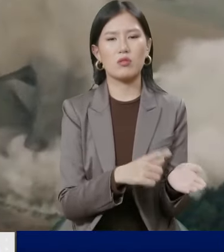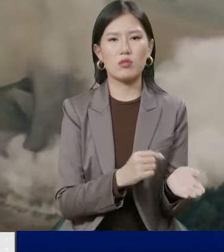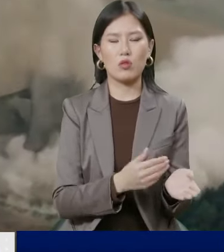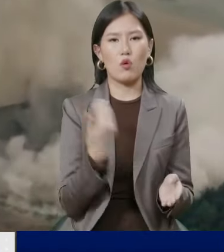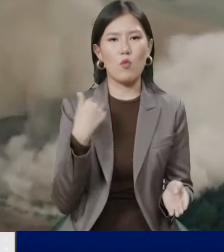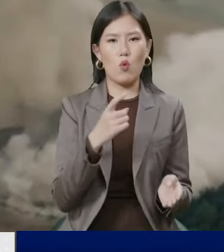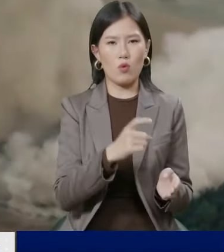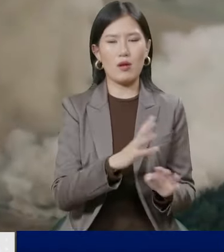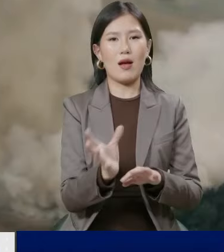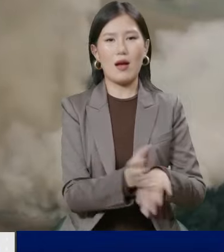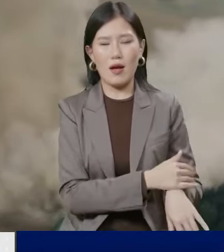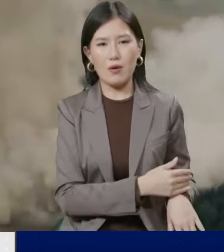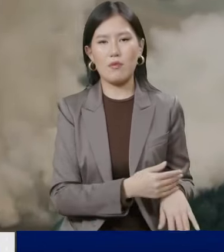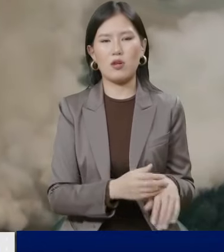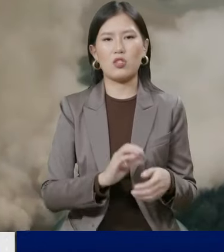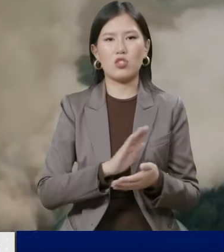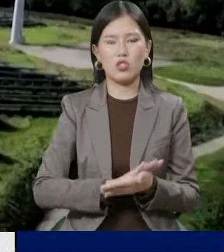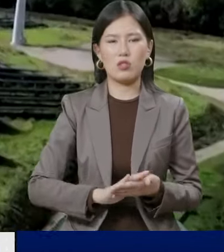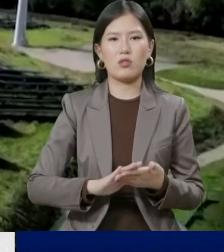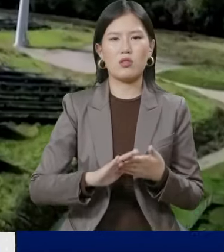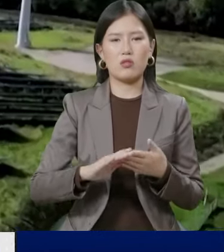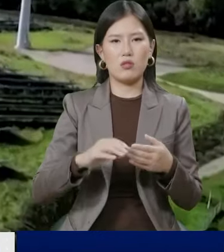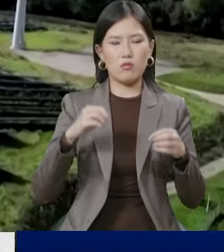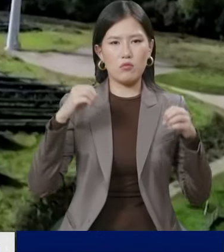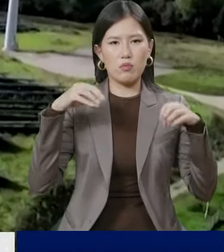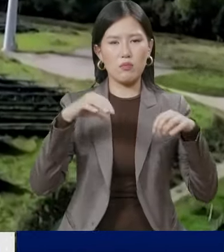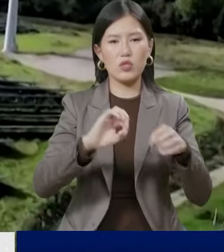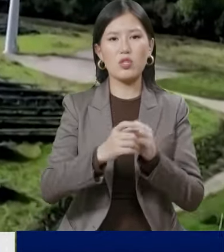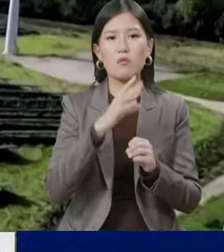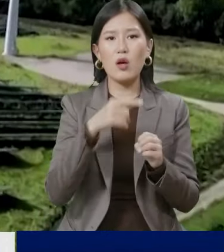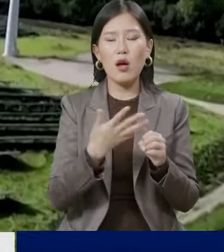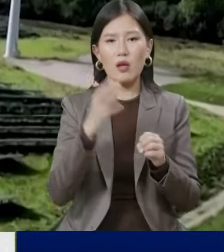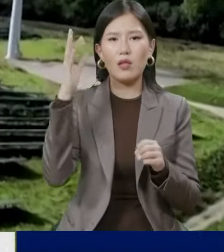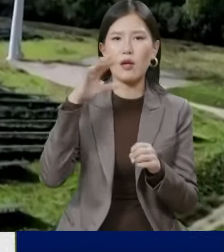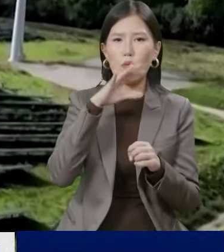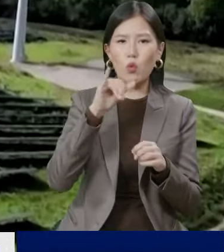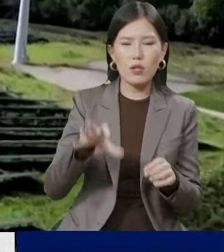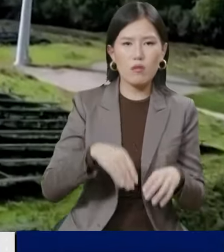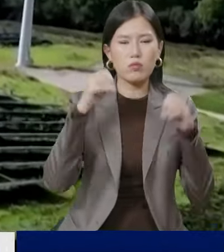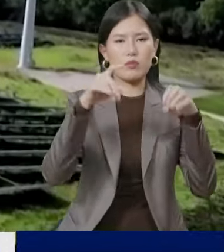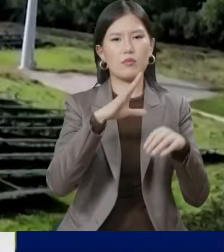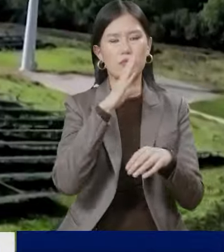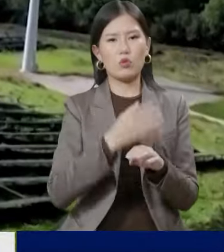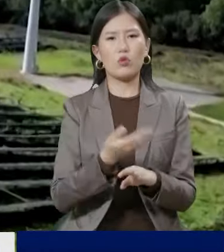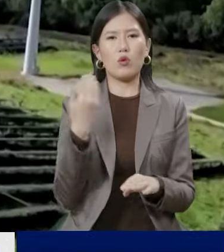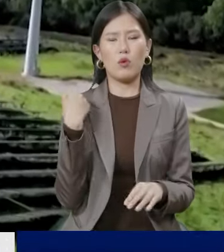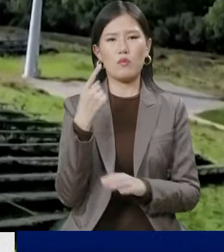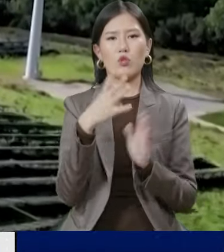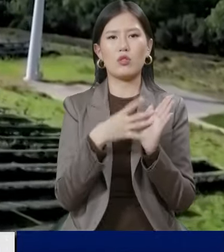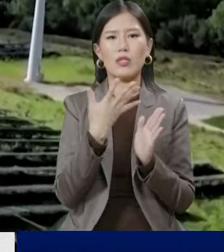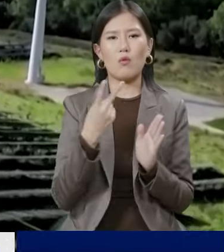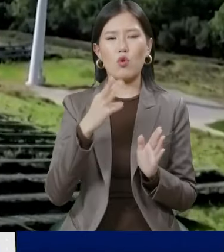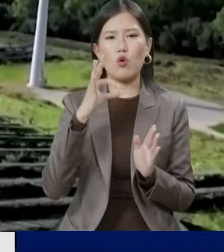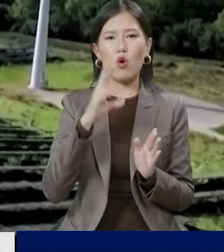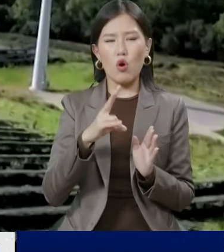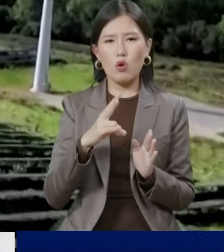байсан газар дээр сэргээгдэх эрчим хүчний их үүсвэрээр ажилладаг цахилгаан станцууд байгуулж магадгүй байгаа юм байна. Түүхэнд Лондонгийн өвлийн утаа нэрээр үлдсэн 1952